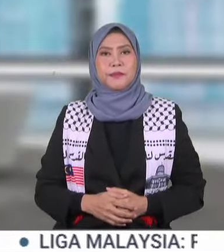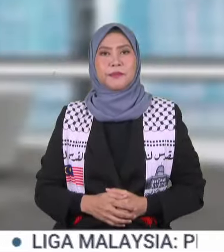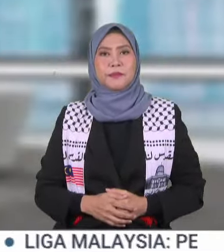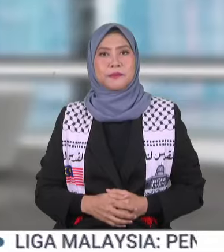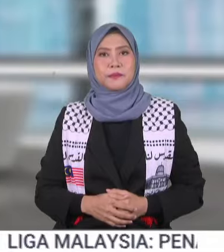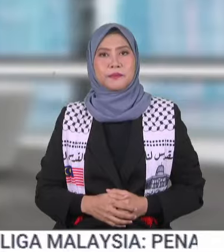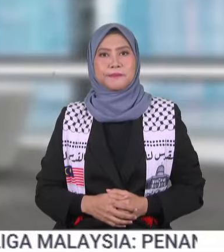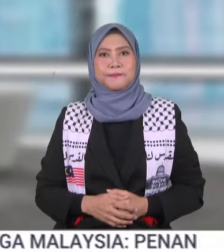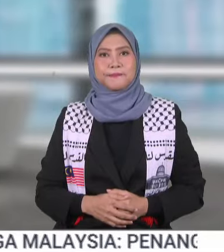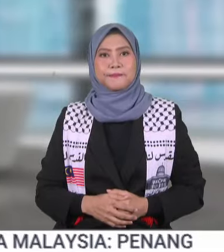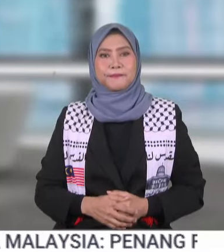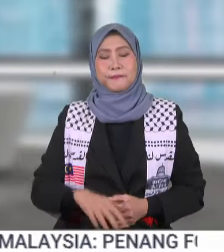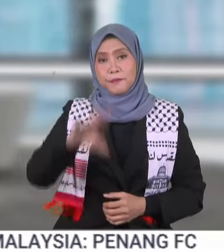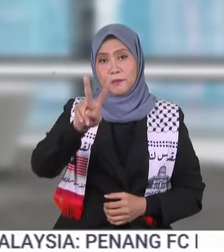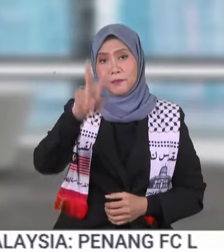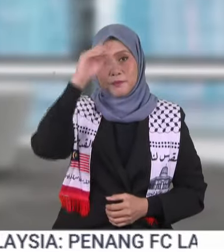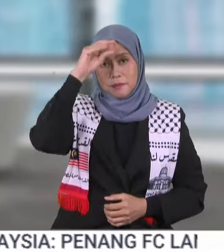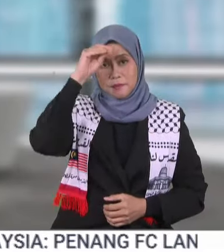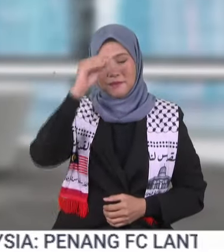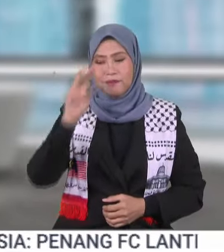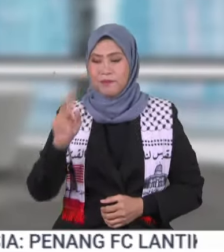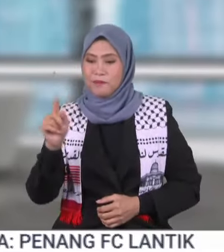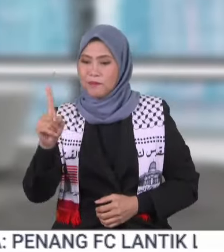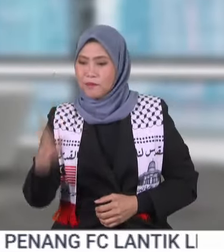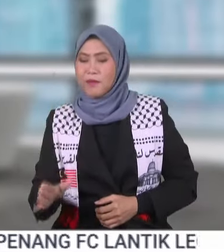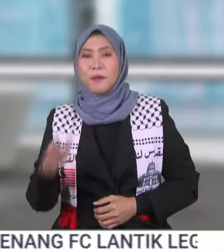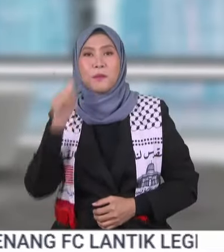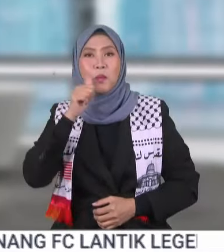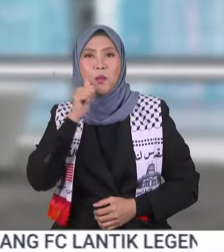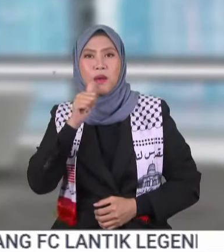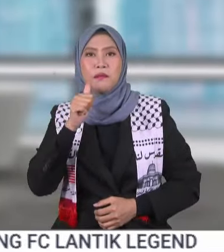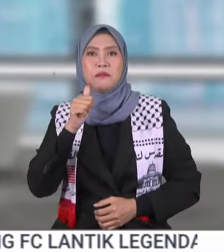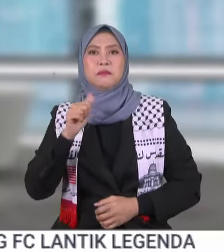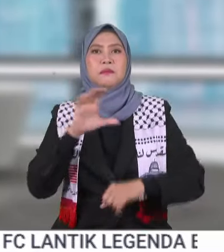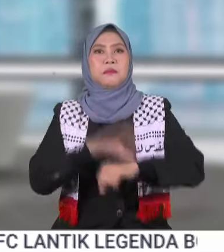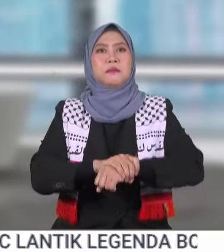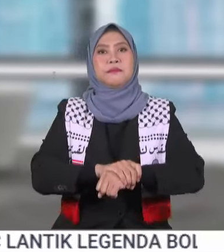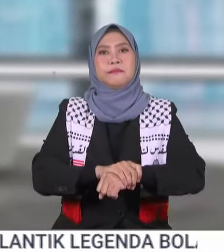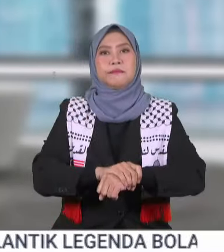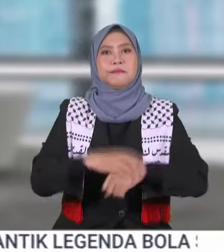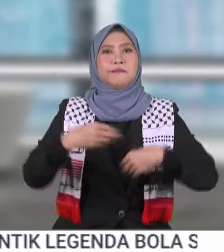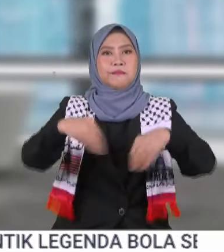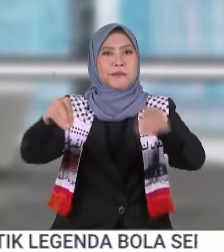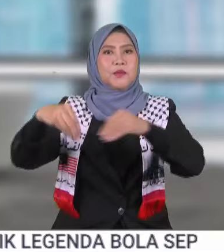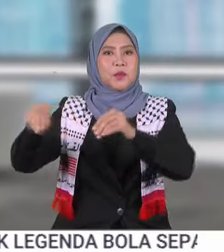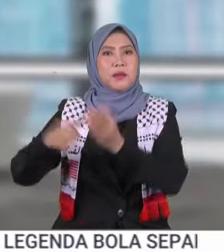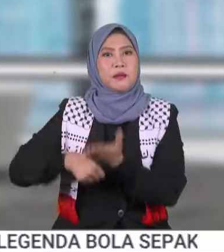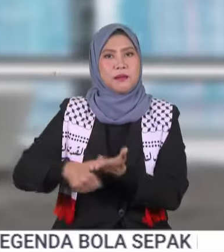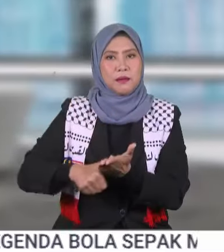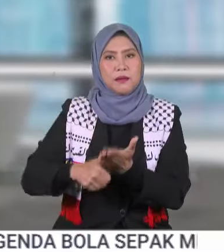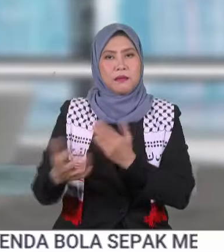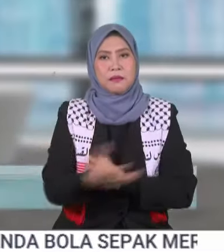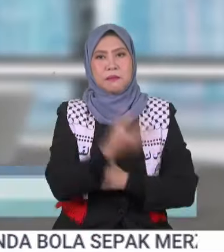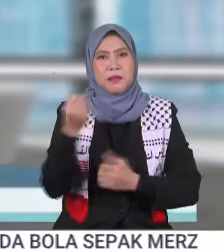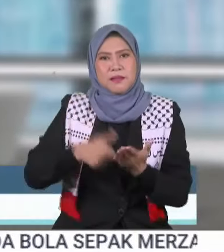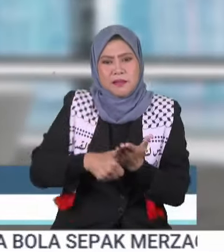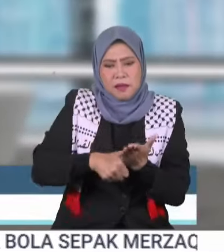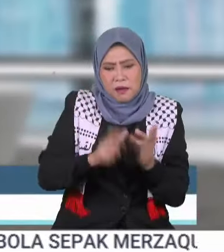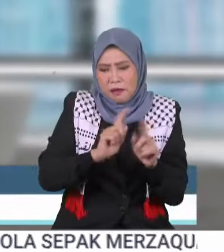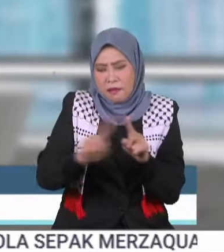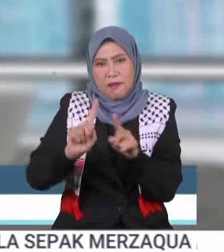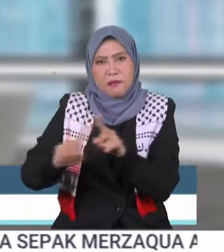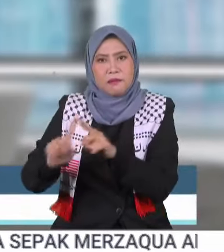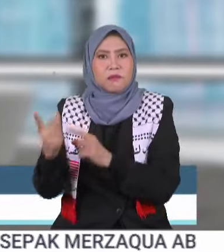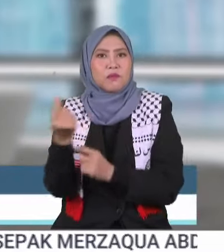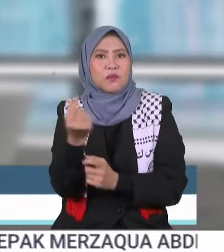Johor sementara itu dua lelaki dan seorang wanita diberkas disaki terlibat sindiket pengedaran dadah turut dirampas dadah pelbagai